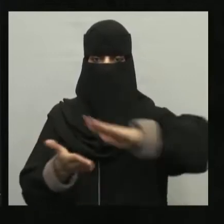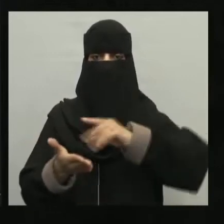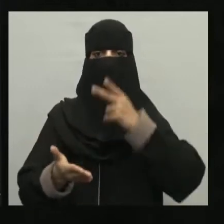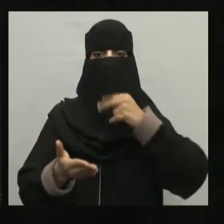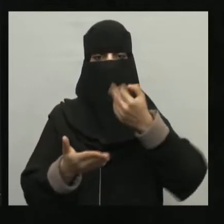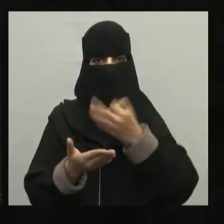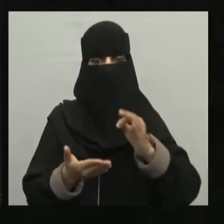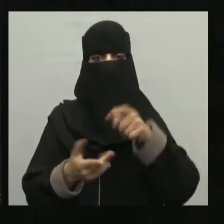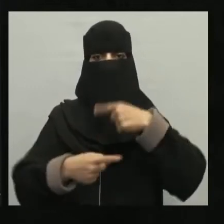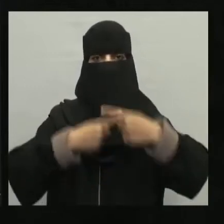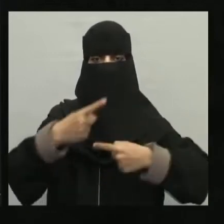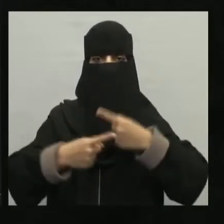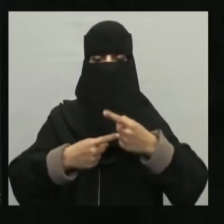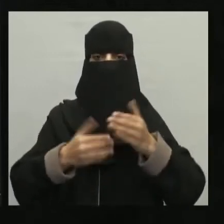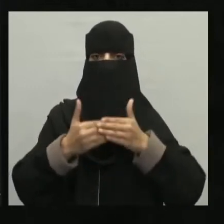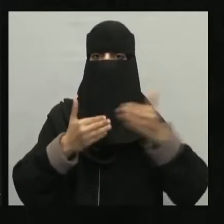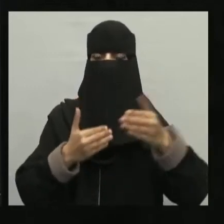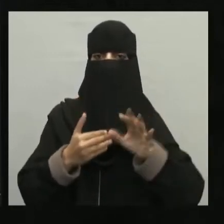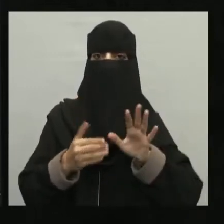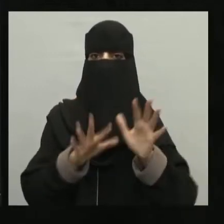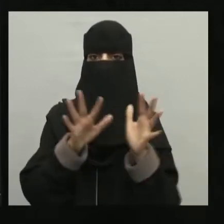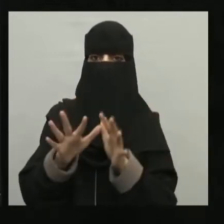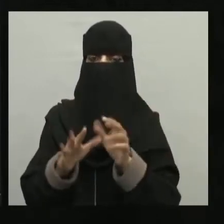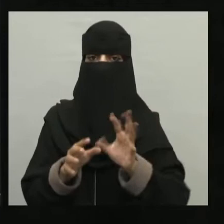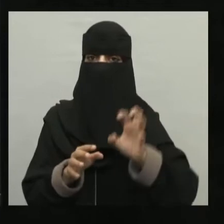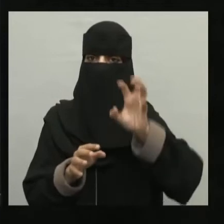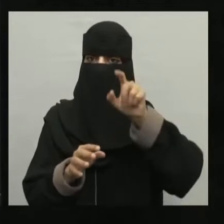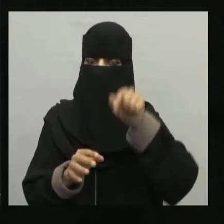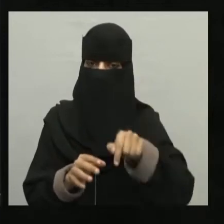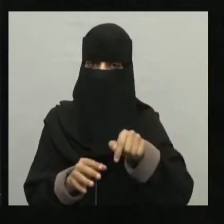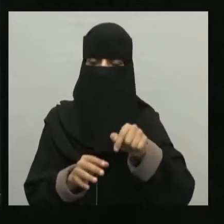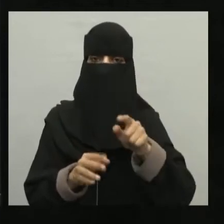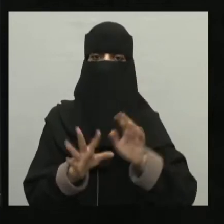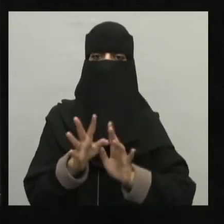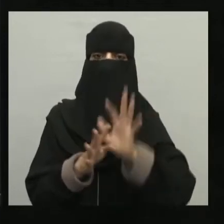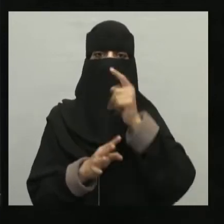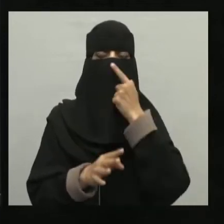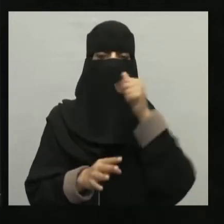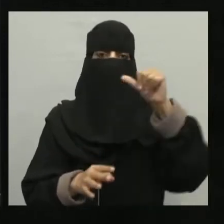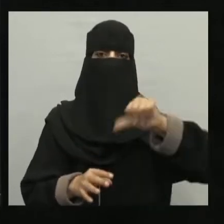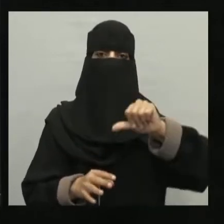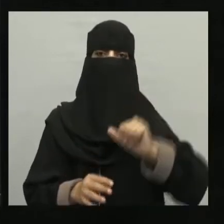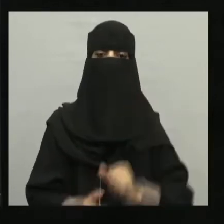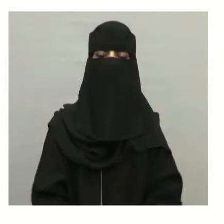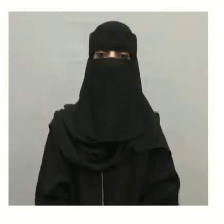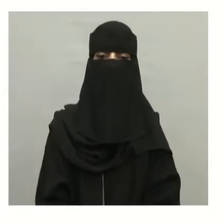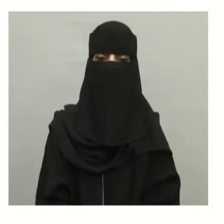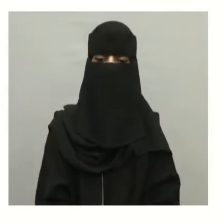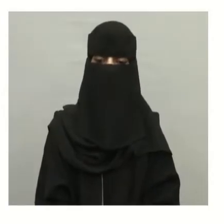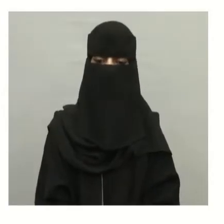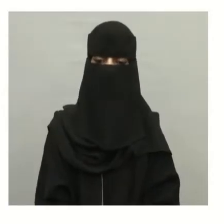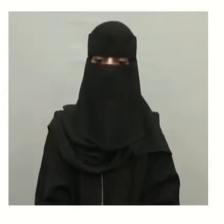تعقيمها للبعد عن تراكم الجراثيم وأيضا تصاعد الروائح الكريهة.